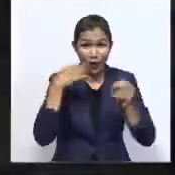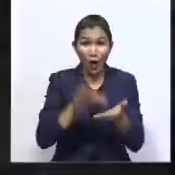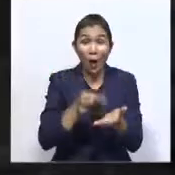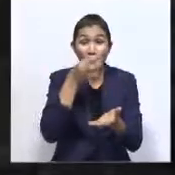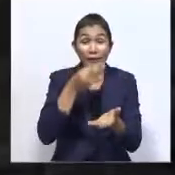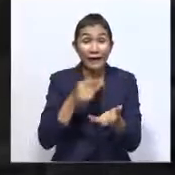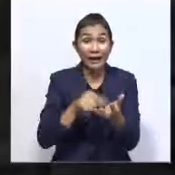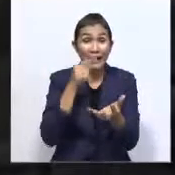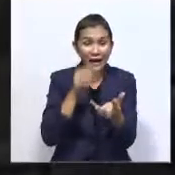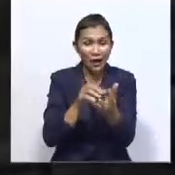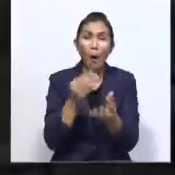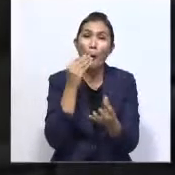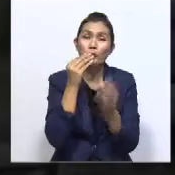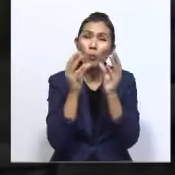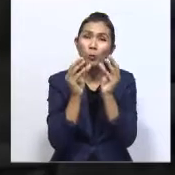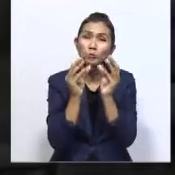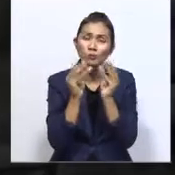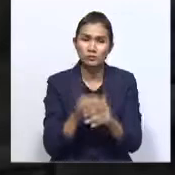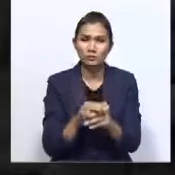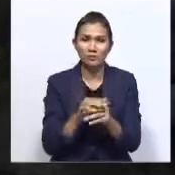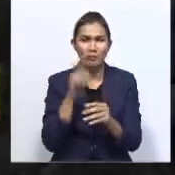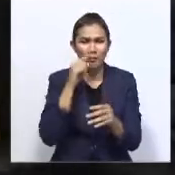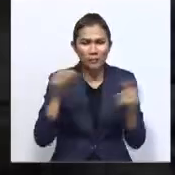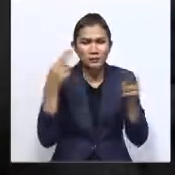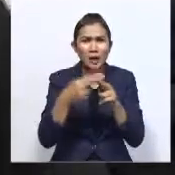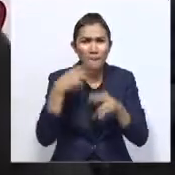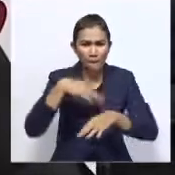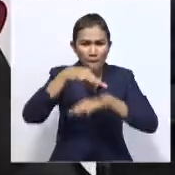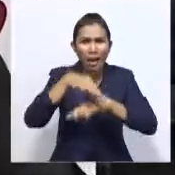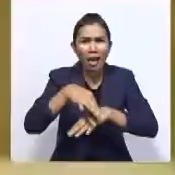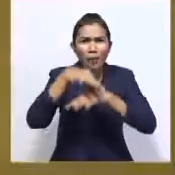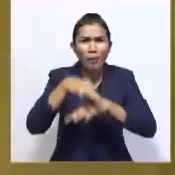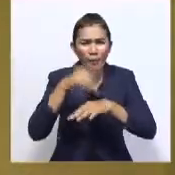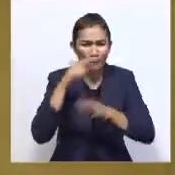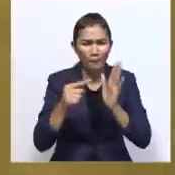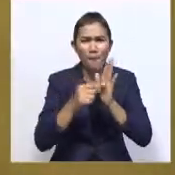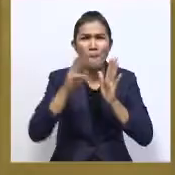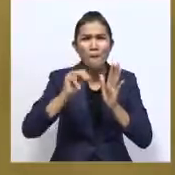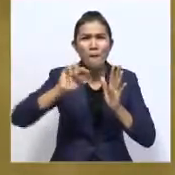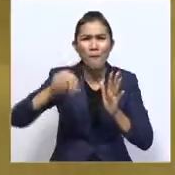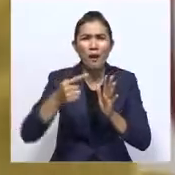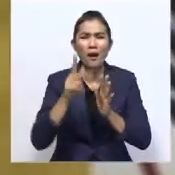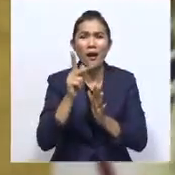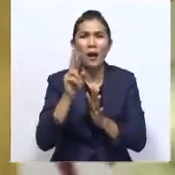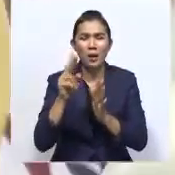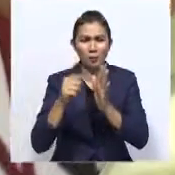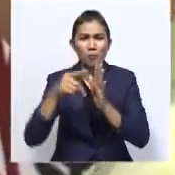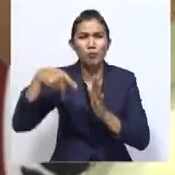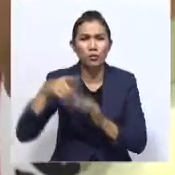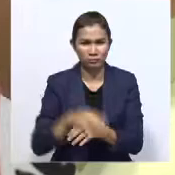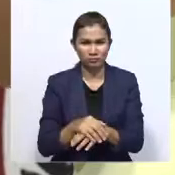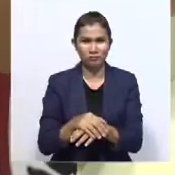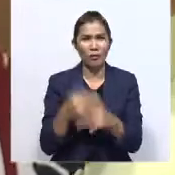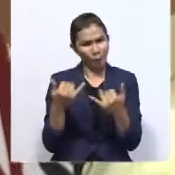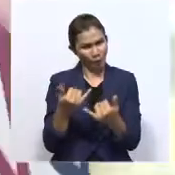ค่ะ คุณผู้ชมครับแครกเกอร์แมงกะพรุน จริงๆฉันไม่เคยเห็นเหมือนกันนะ โอ้ยเป็นยังไงเนี่ยอ้ามนะฮะนอกจากนี้มีน้